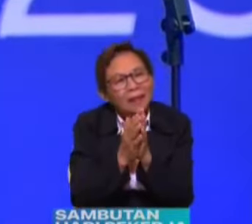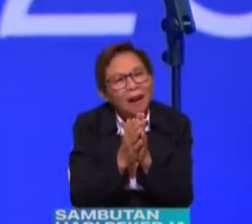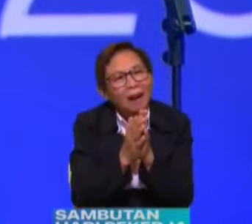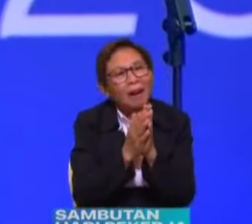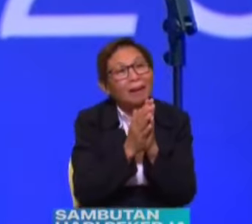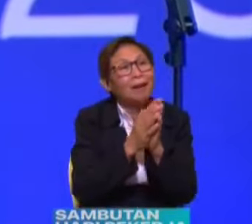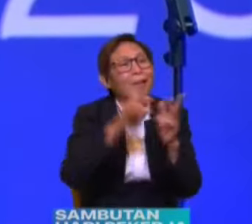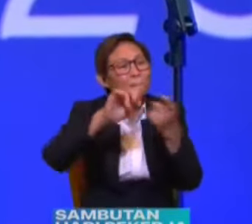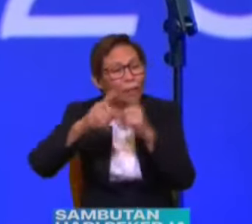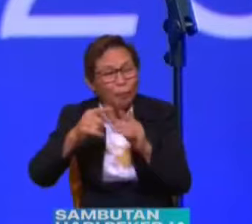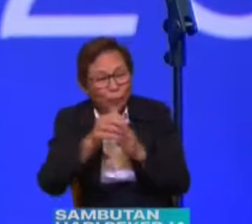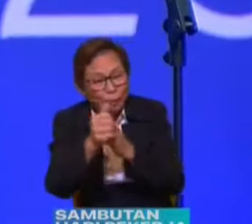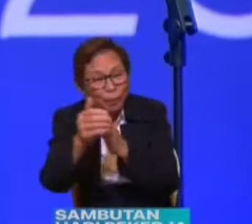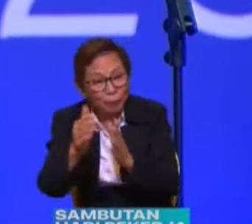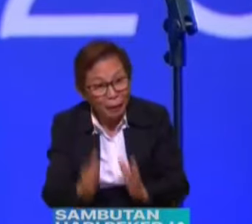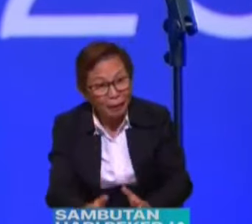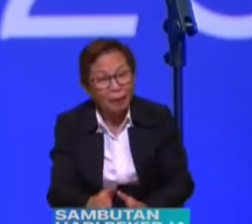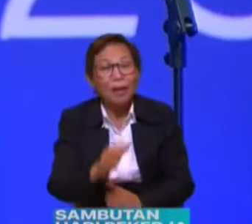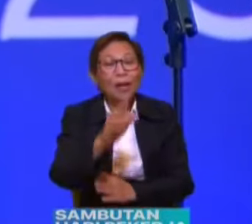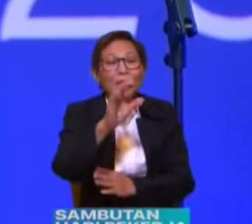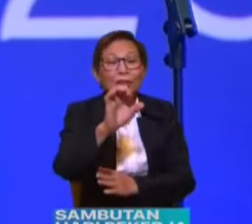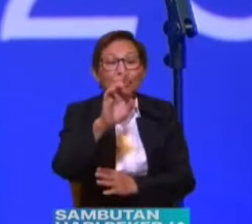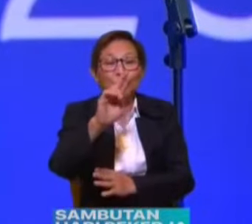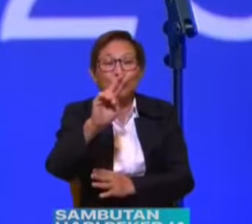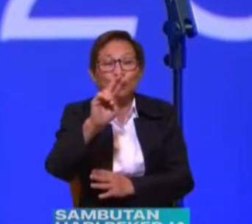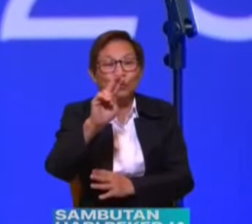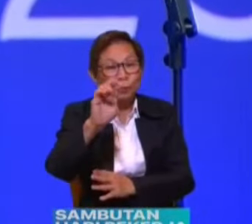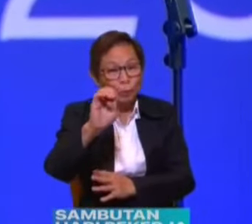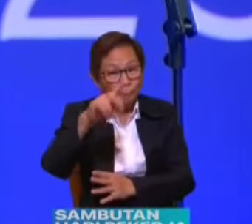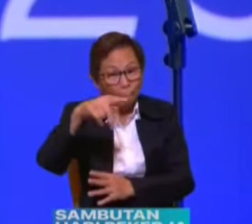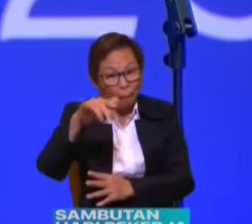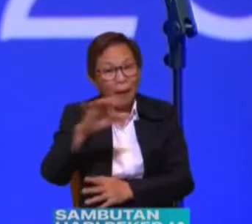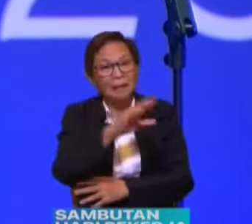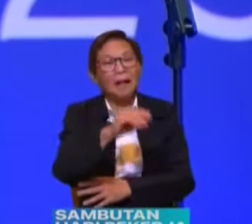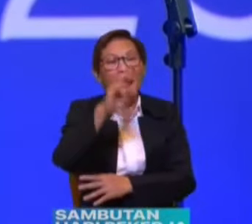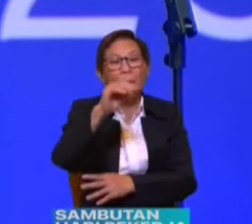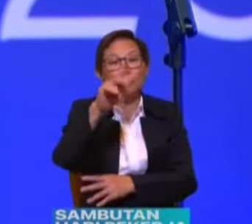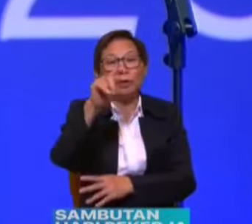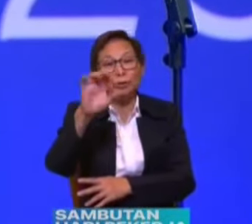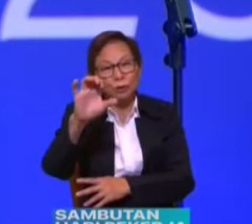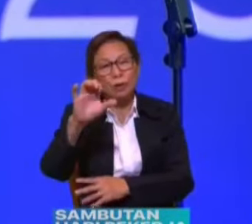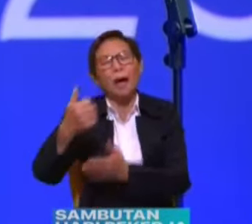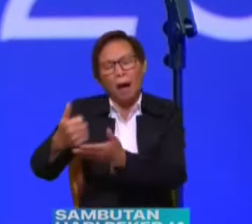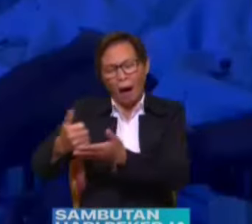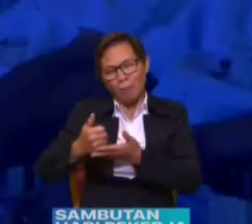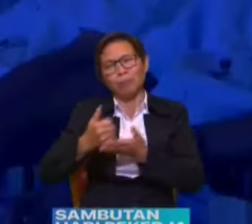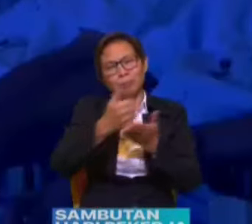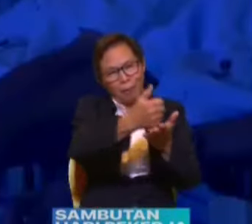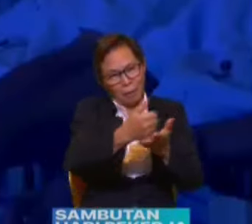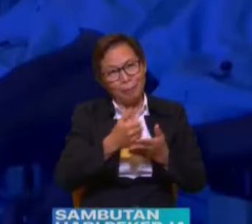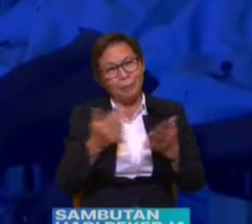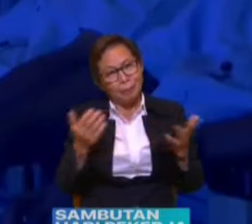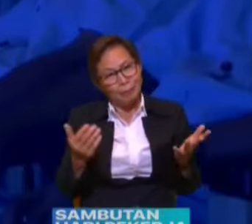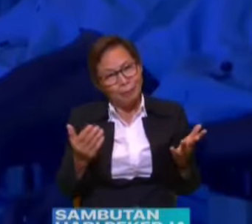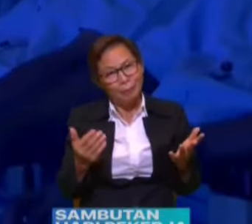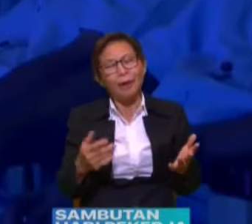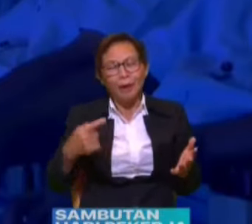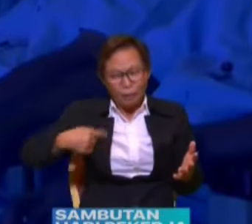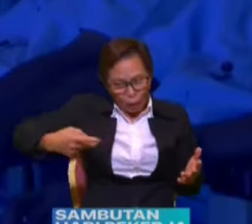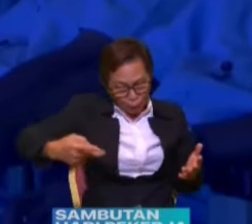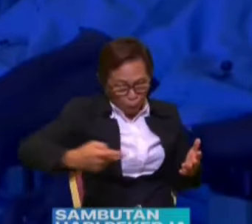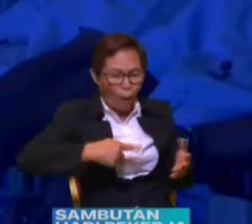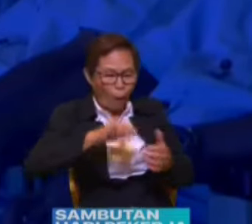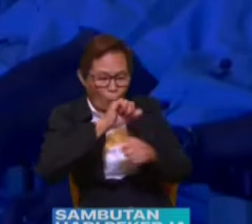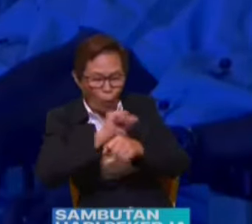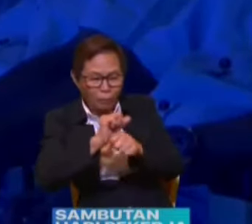QPEX dan MTUC, bantu kita dalam hal ini. Let us work together as a